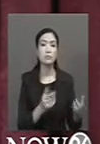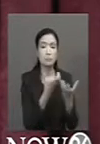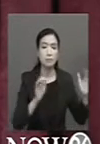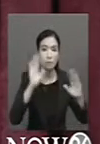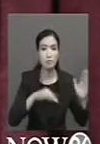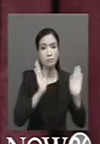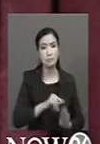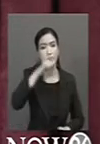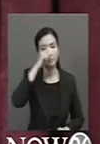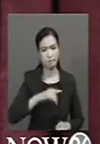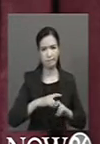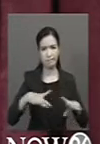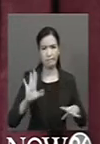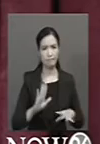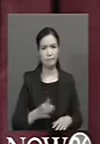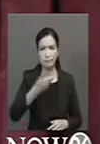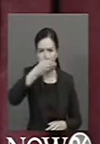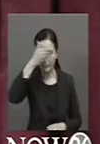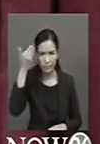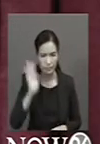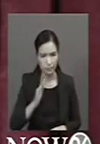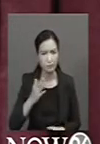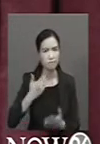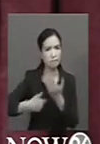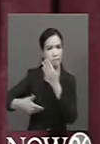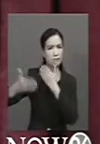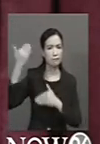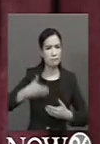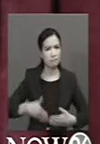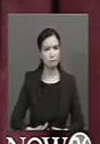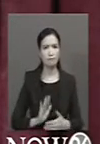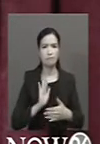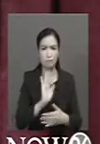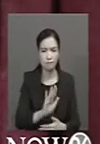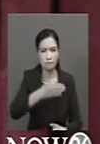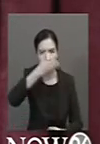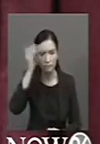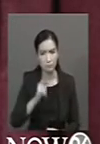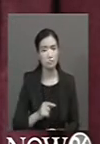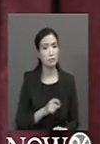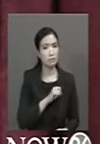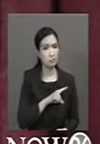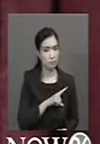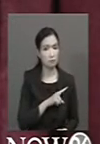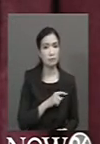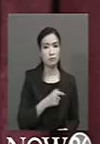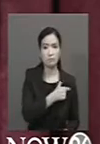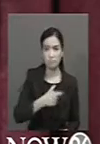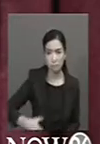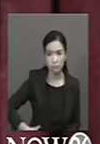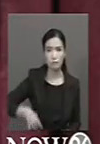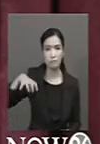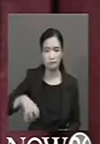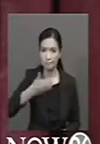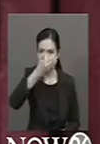ความขัดแย้งไม่ลืมรากเหง้าของตัวเองรวมถึงสถาบันชาติศาสนาและพระมหากษัตริย์แนวทางในการจัดทำงบ